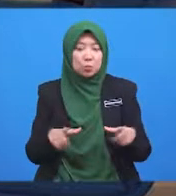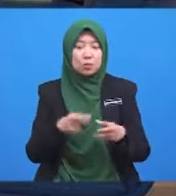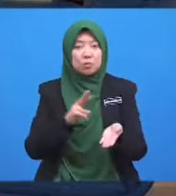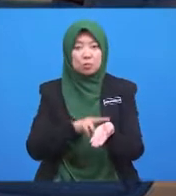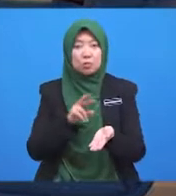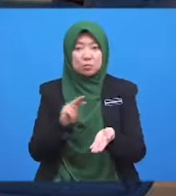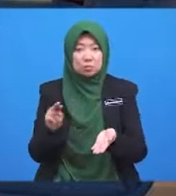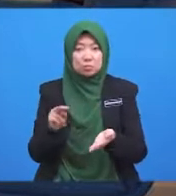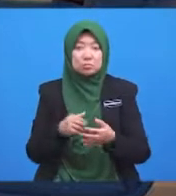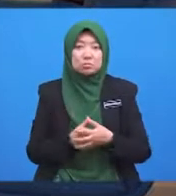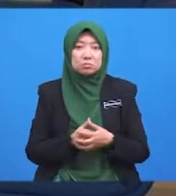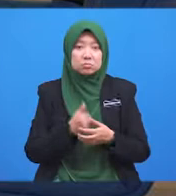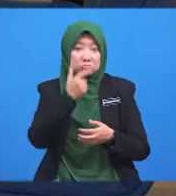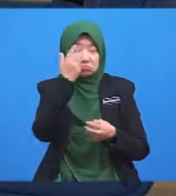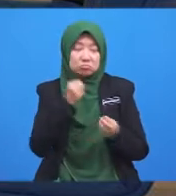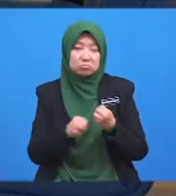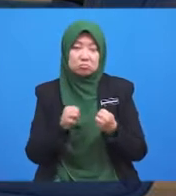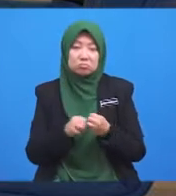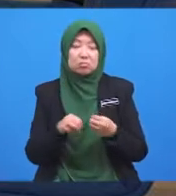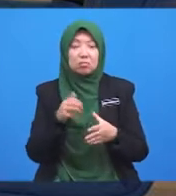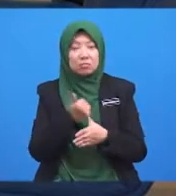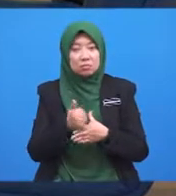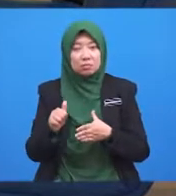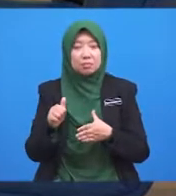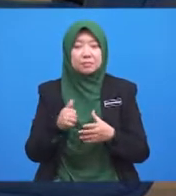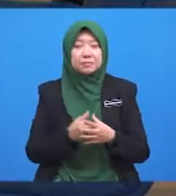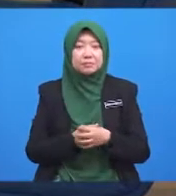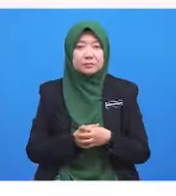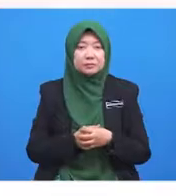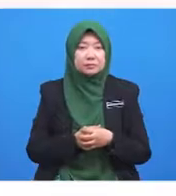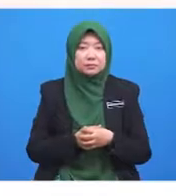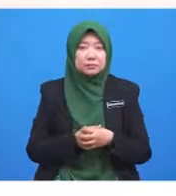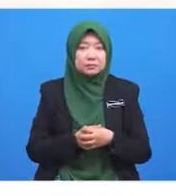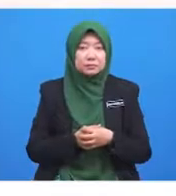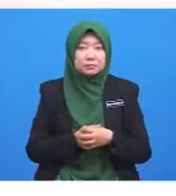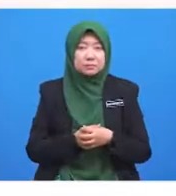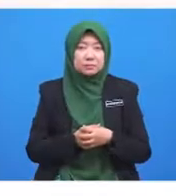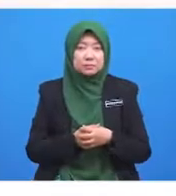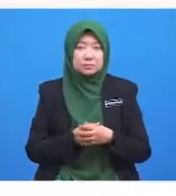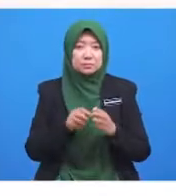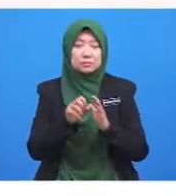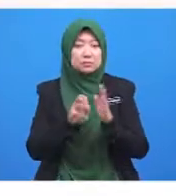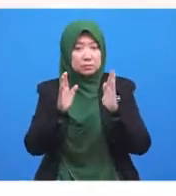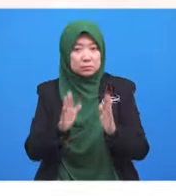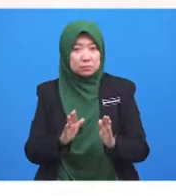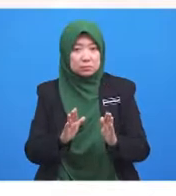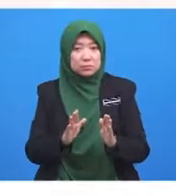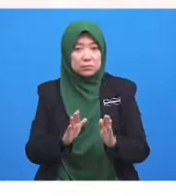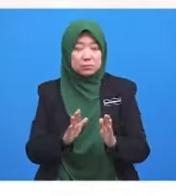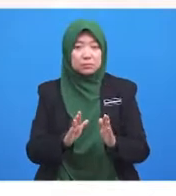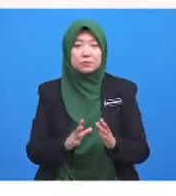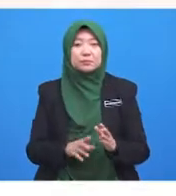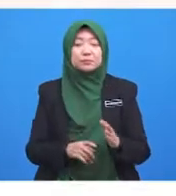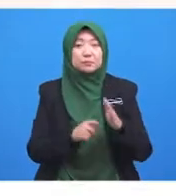rawatan. Antara kontraindikasi bagi rawatan faradik ialah seseorang yang menghidapi tekanan